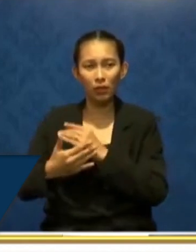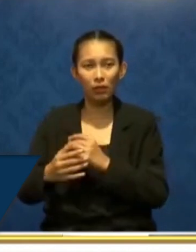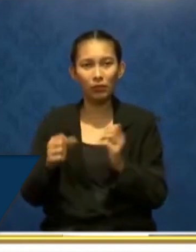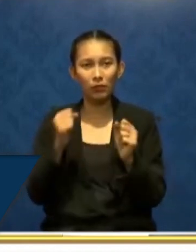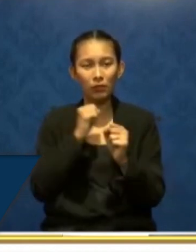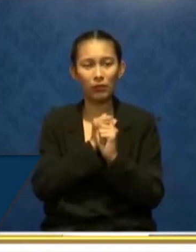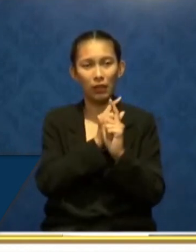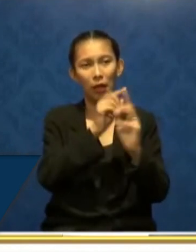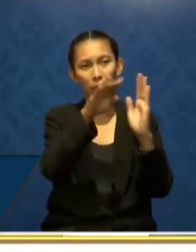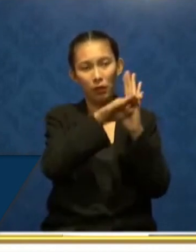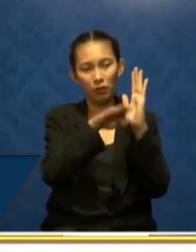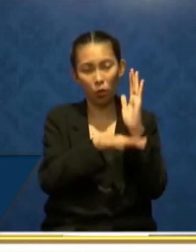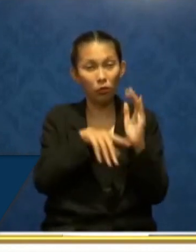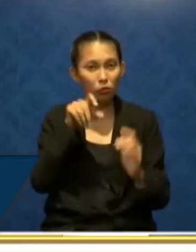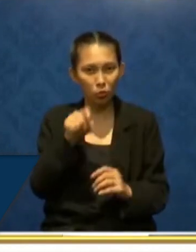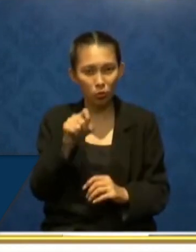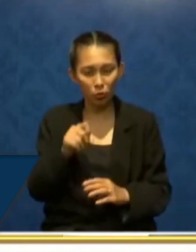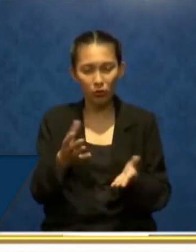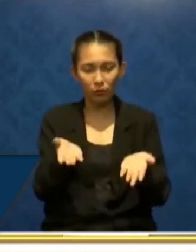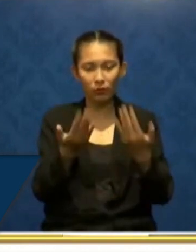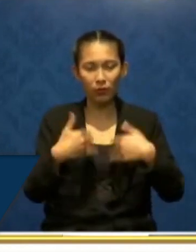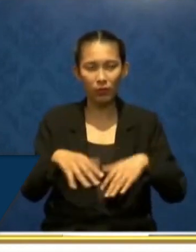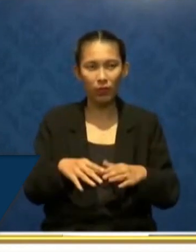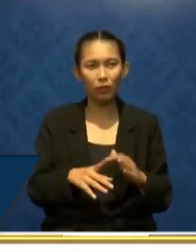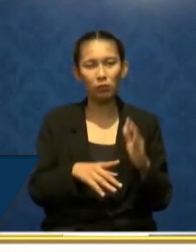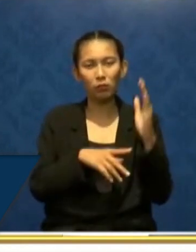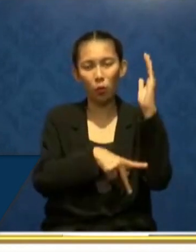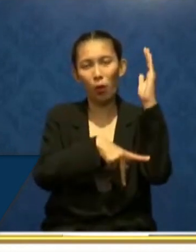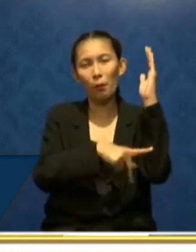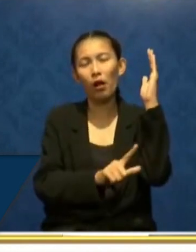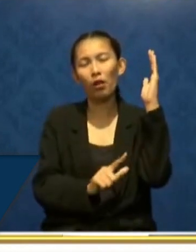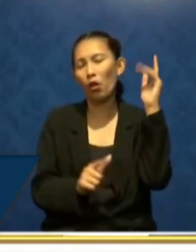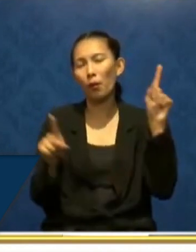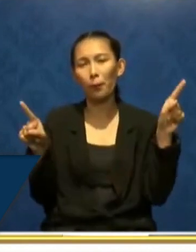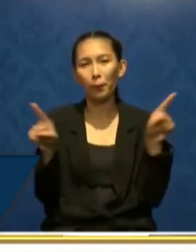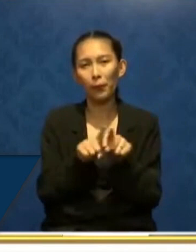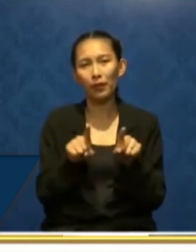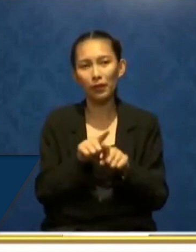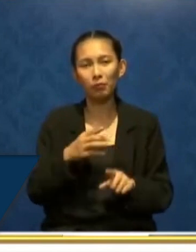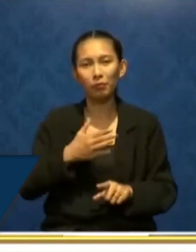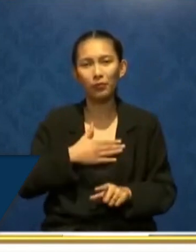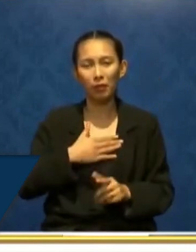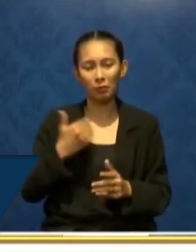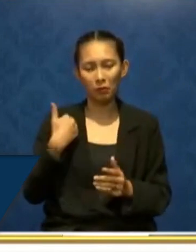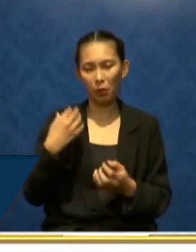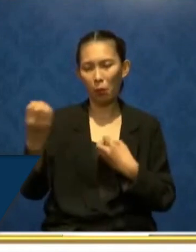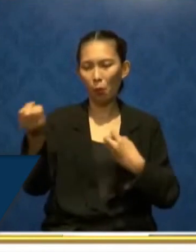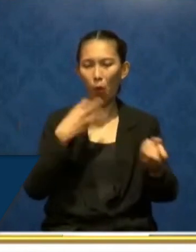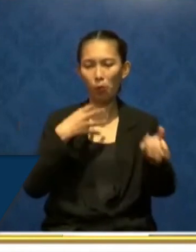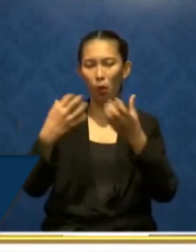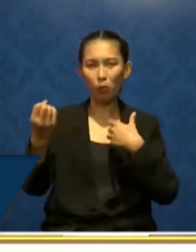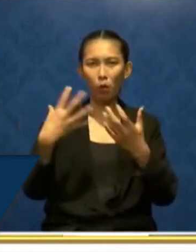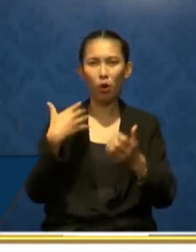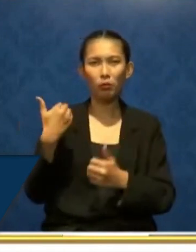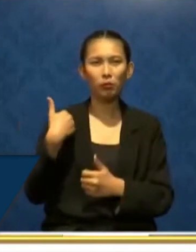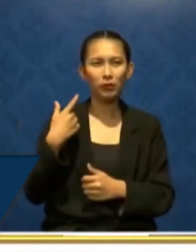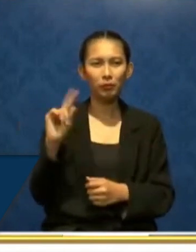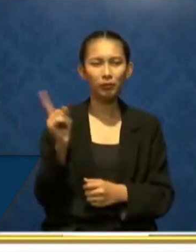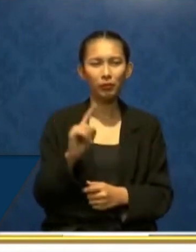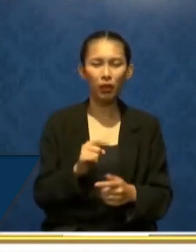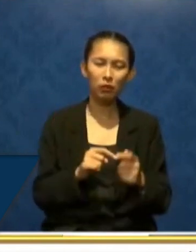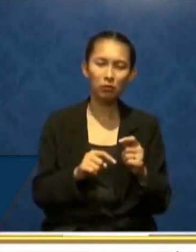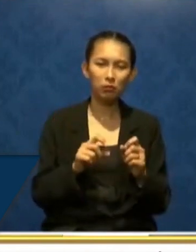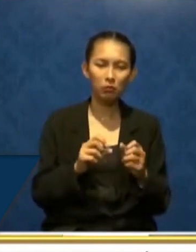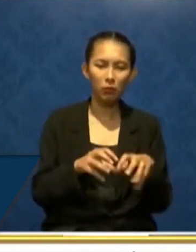อนโดยเร่งดวนด้วยค่ะสำหรบพนปชาชนเจัหวพัทธลุงก็เช่นเดยวกันนะคะดิฉันได้รับเรื่องมาเชนเดยวกันค่